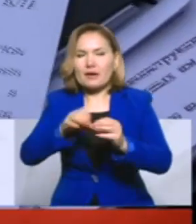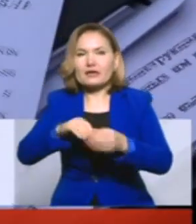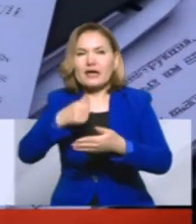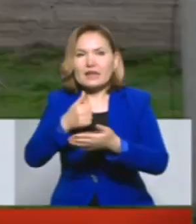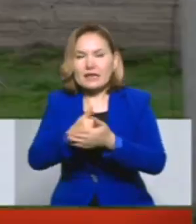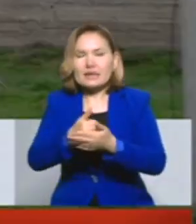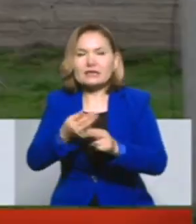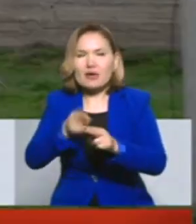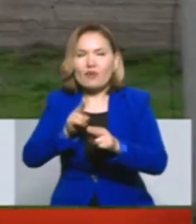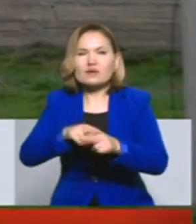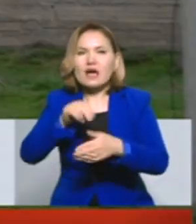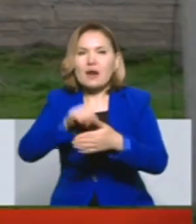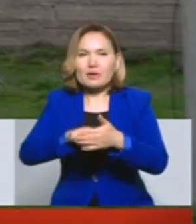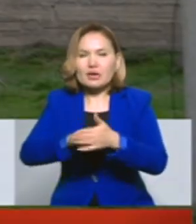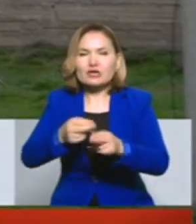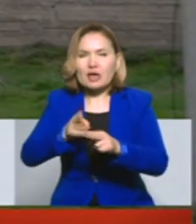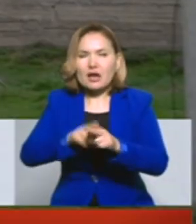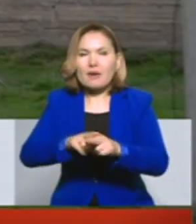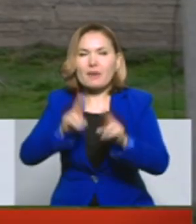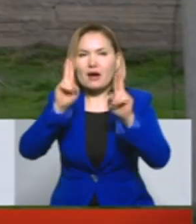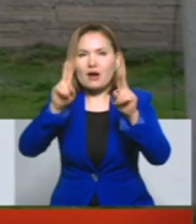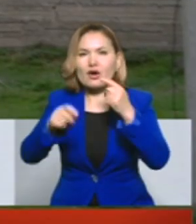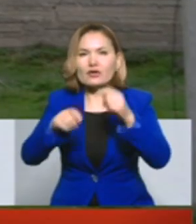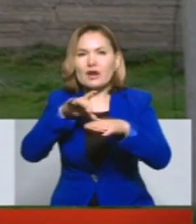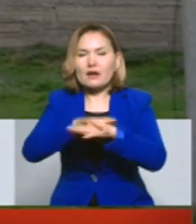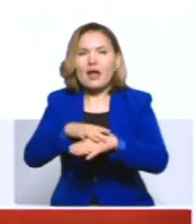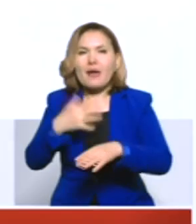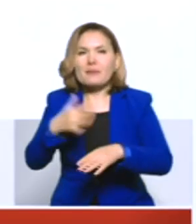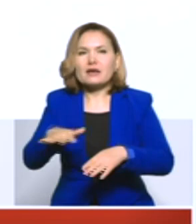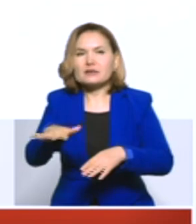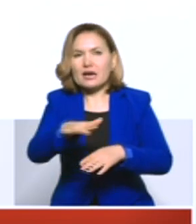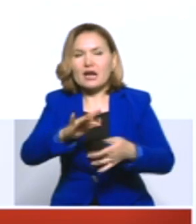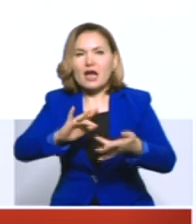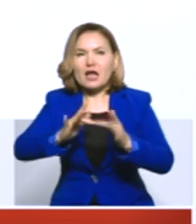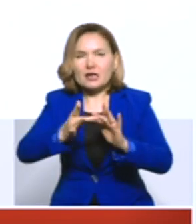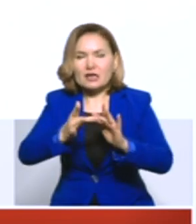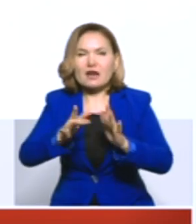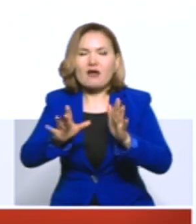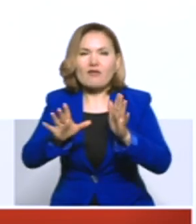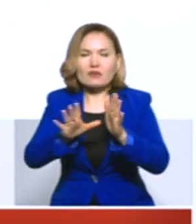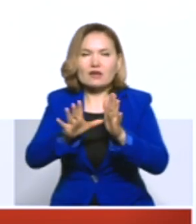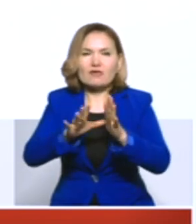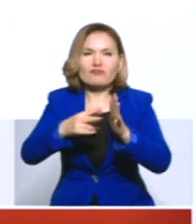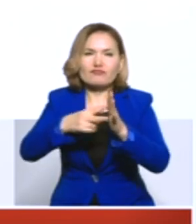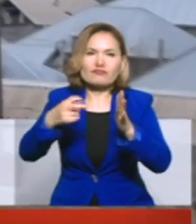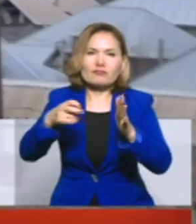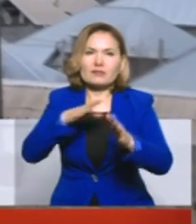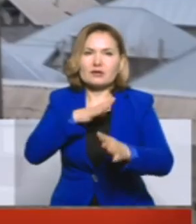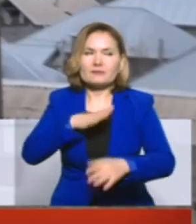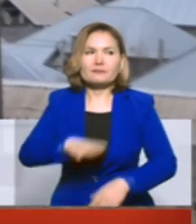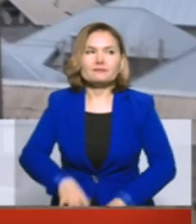алып, қауіпсіздік талаптары сақталмаған 5 шағын ауданды интернет желісінен ажыратуға мәжбір болдық дейді.